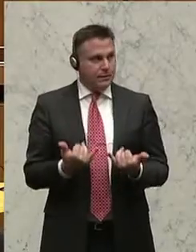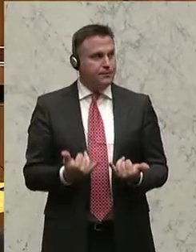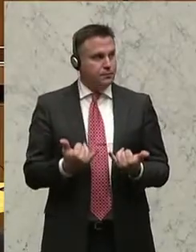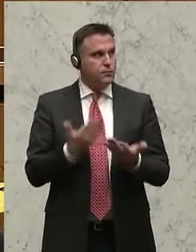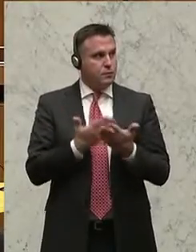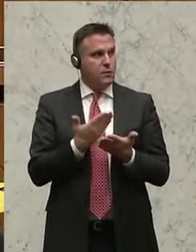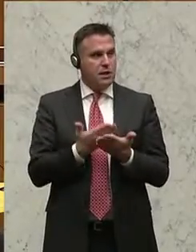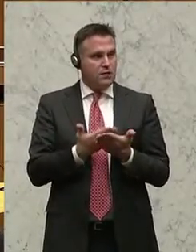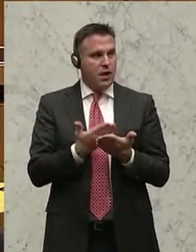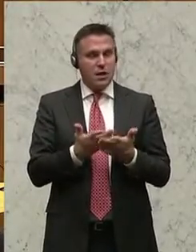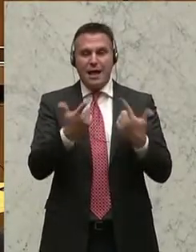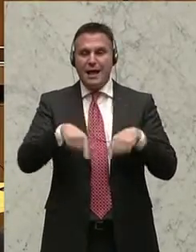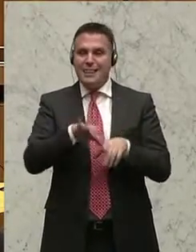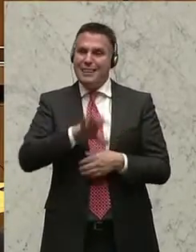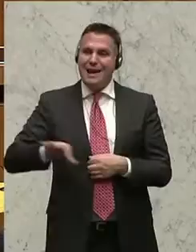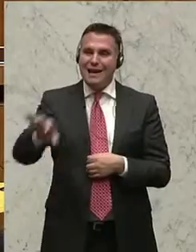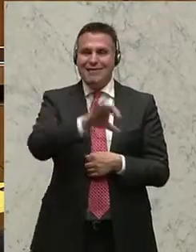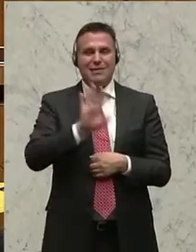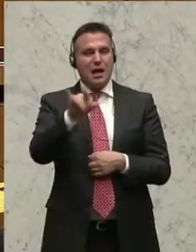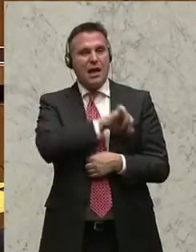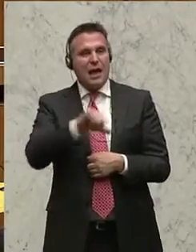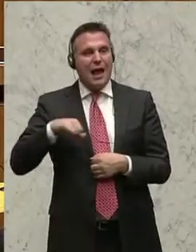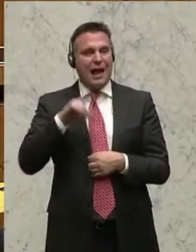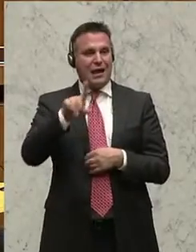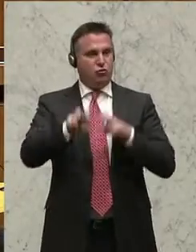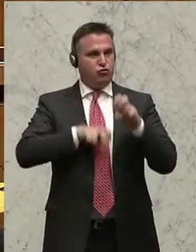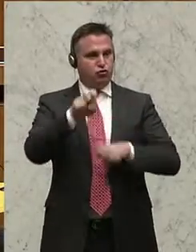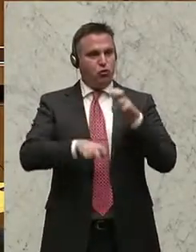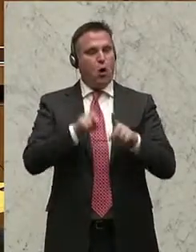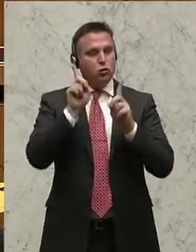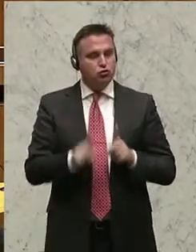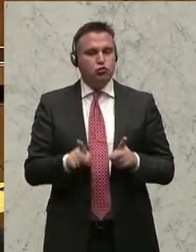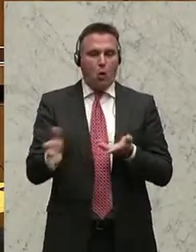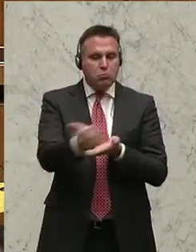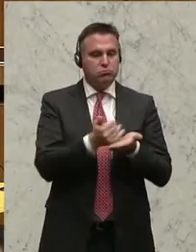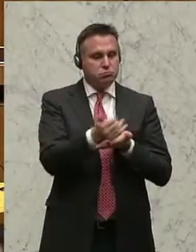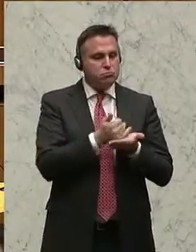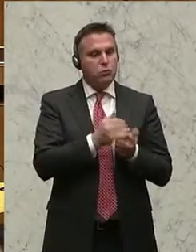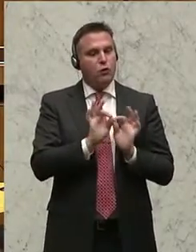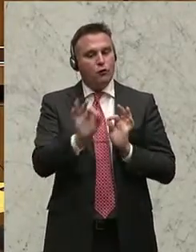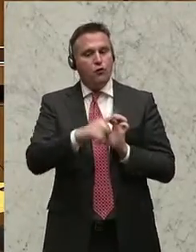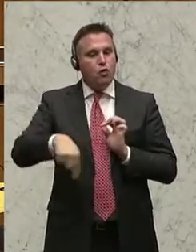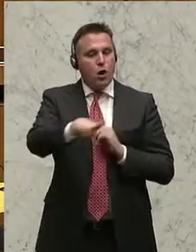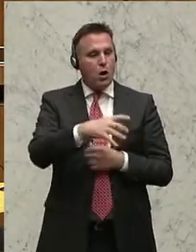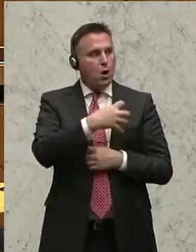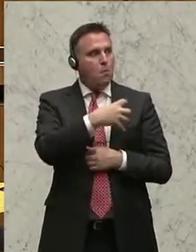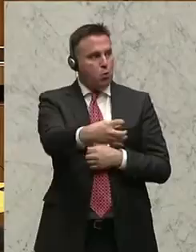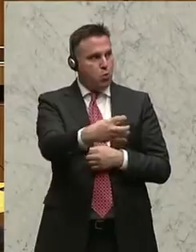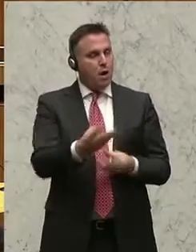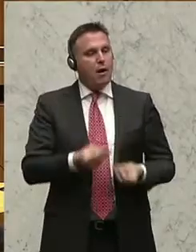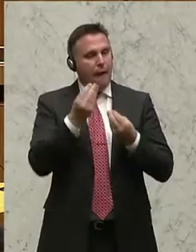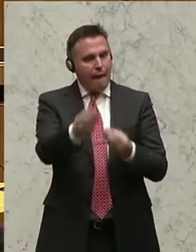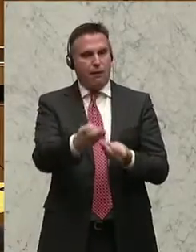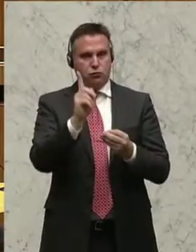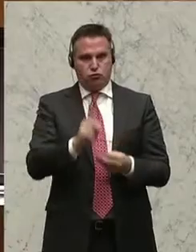heißt, dass die Länder selbst ihre Steuern einheben und gegenüber den Bürgerinnen und Bürgern